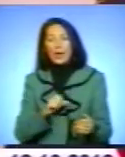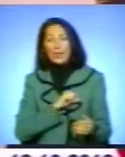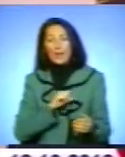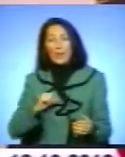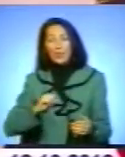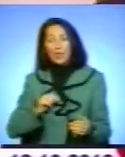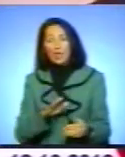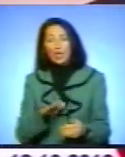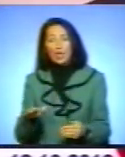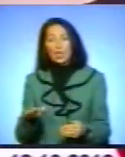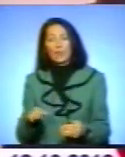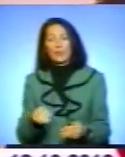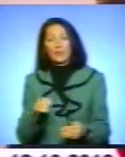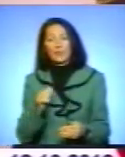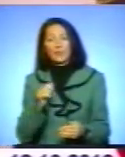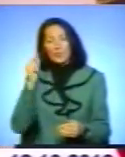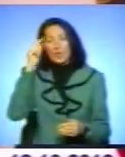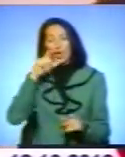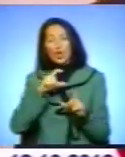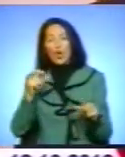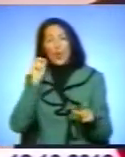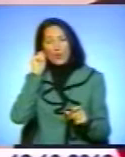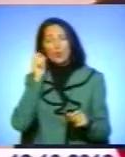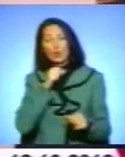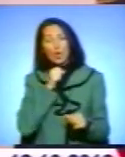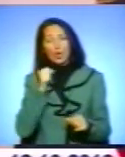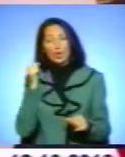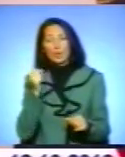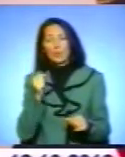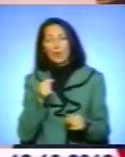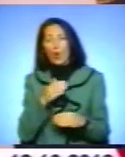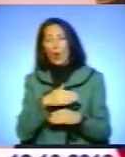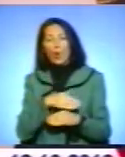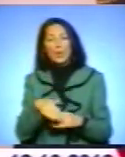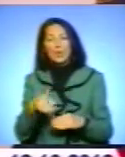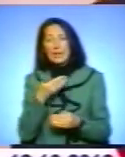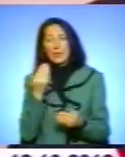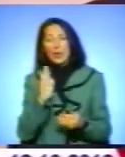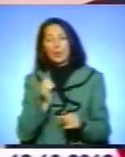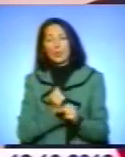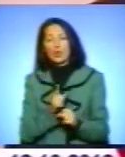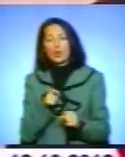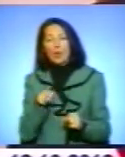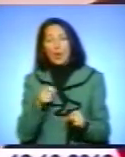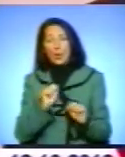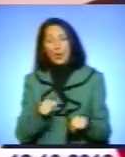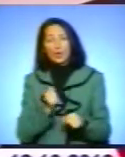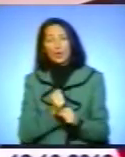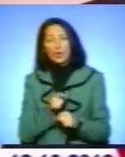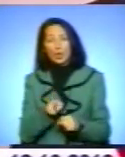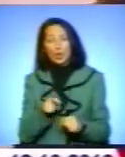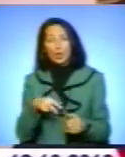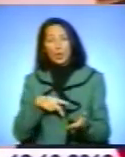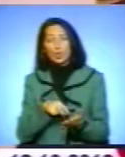Ну, шкільного віку і дорослим, вікових обмежень нема. І будемо робити те, що ми можемо зробити тут, фактично йдучи на